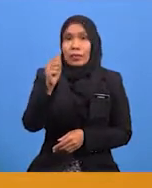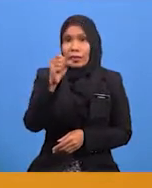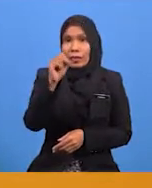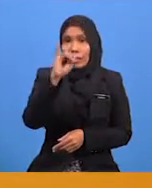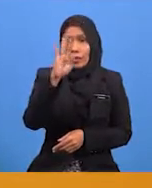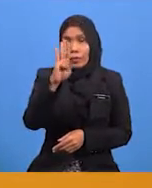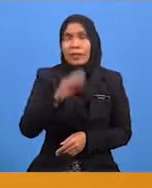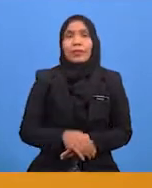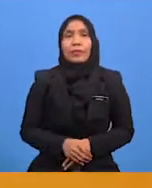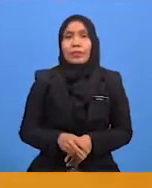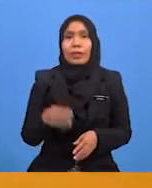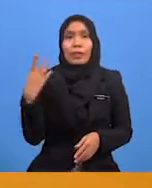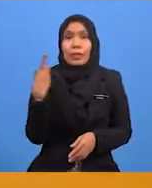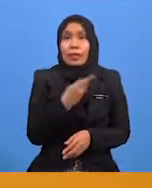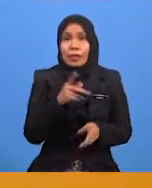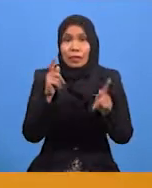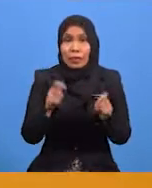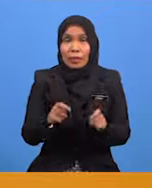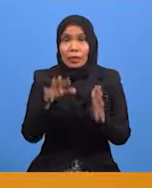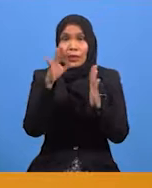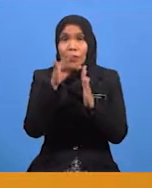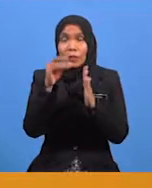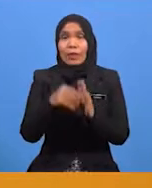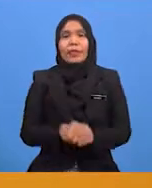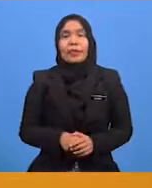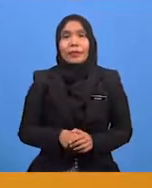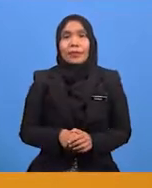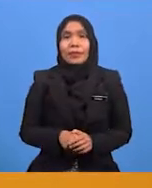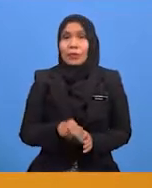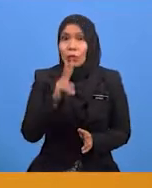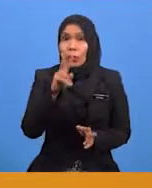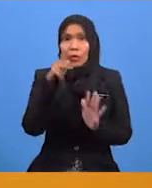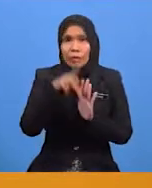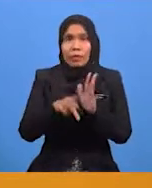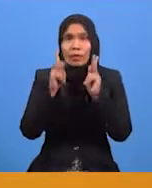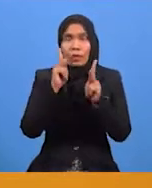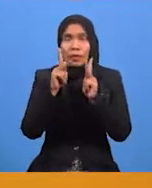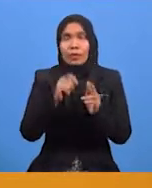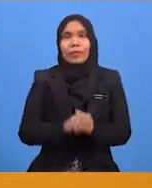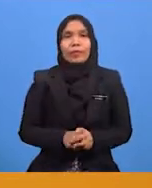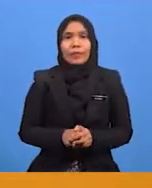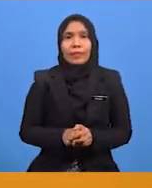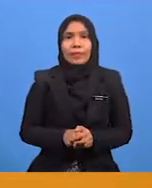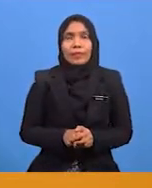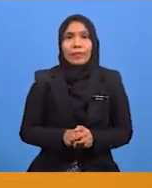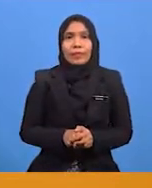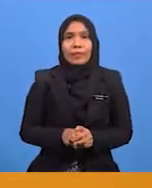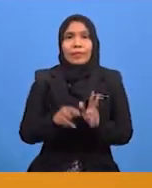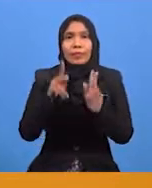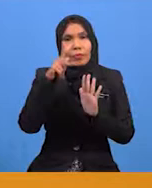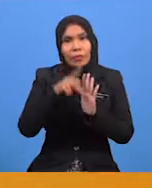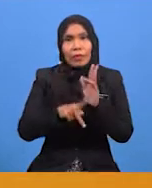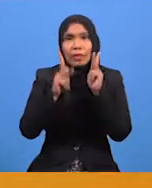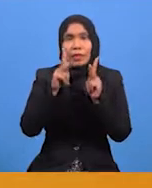dua perkataan yang mempunyai konkret dan abstrak. Perkataan yang dapat